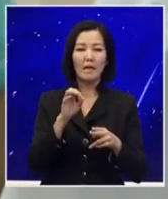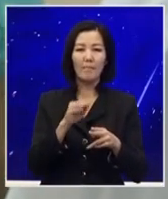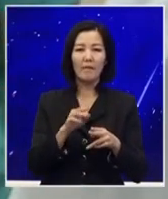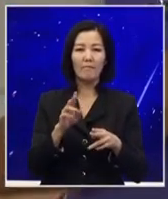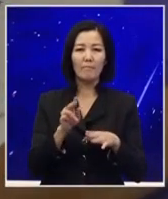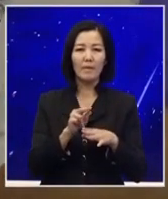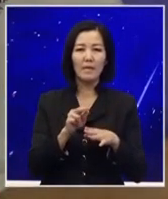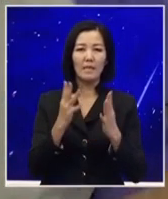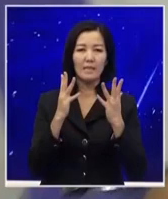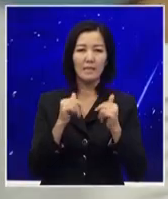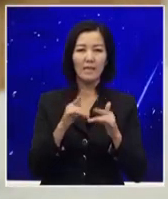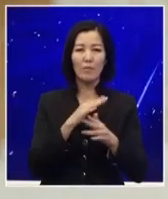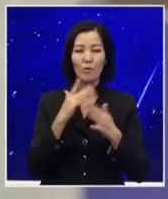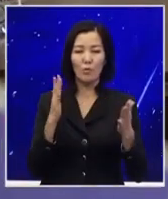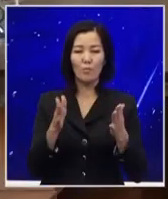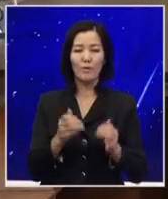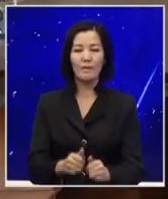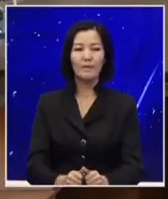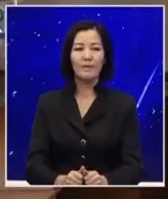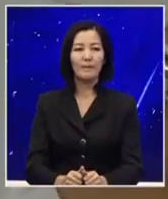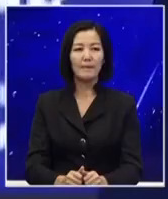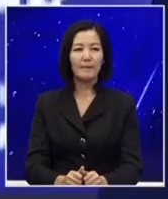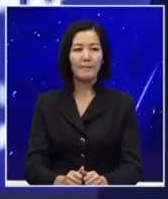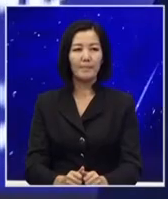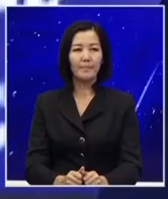терапевтер мен педиатрлардың саны басым.